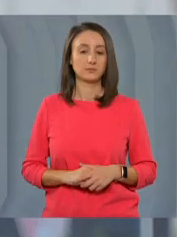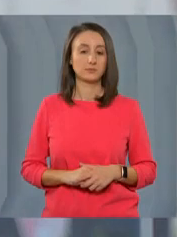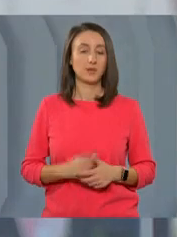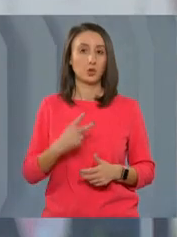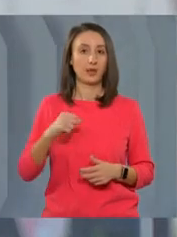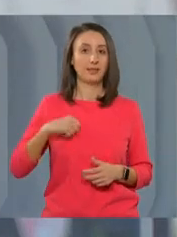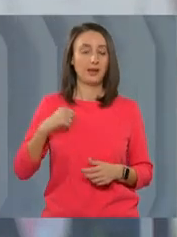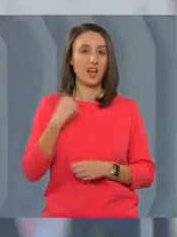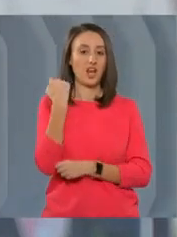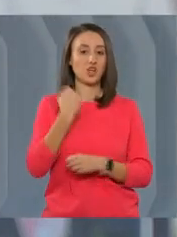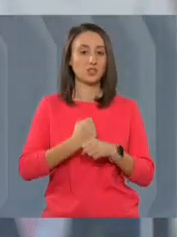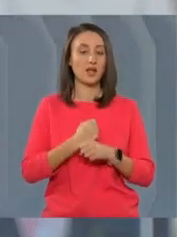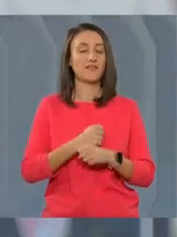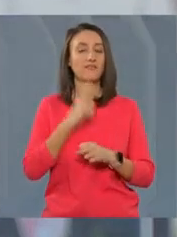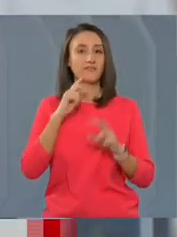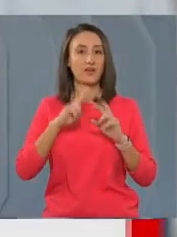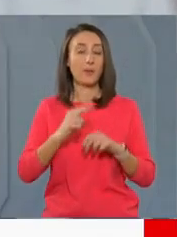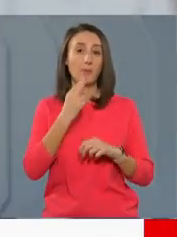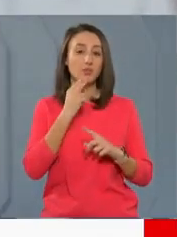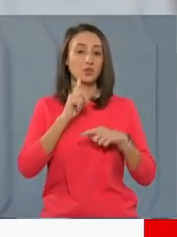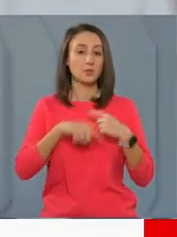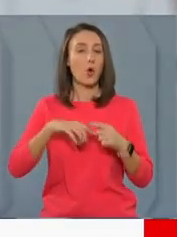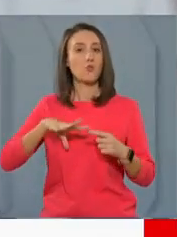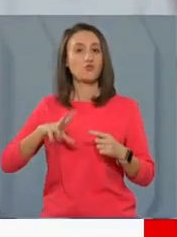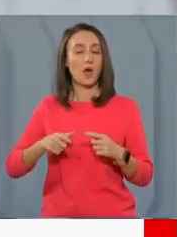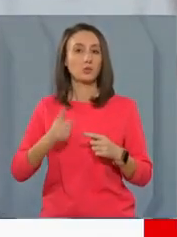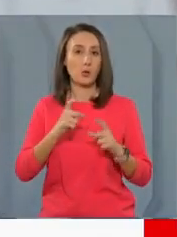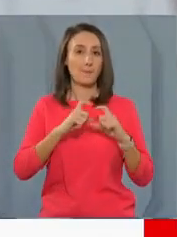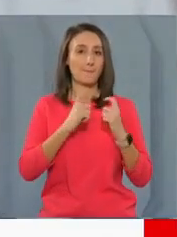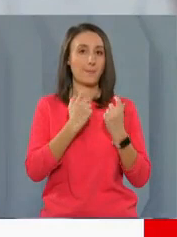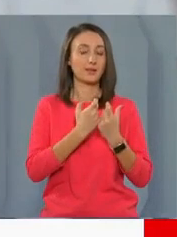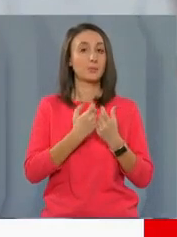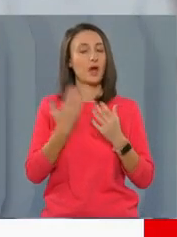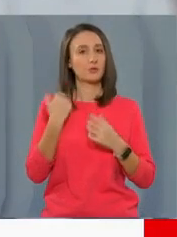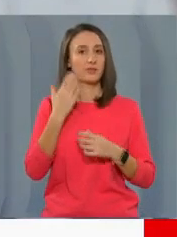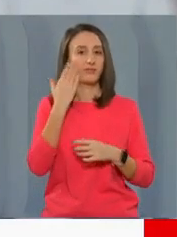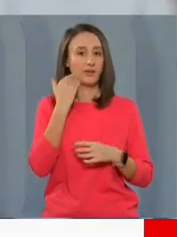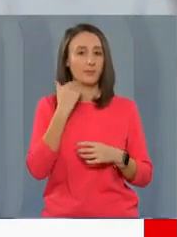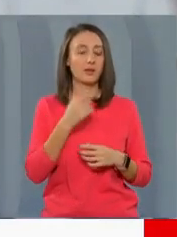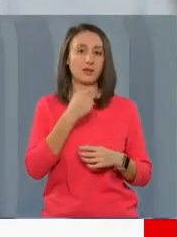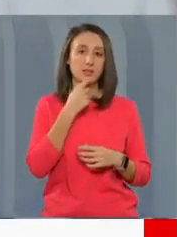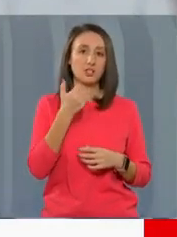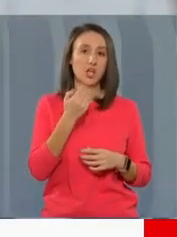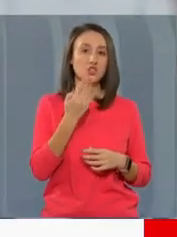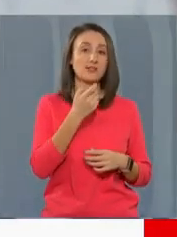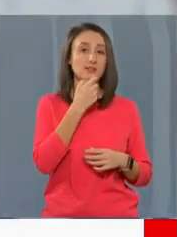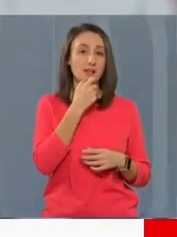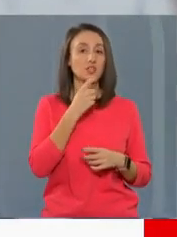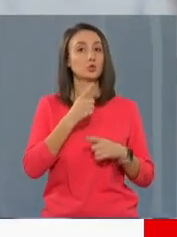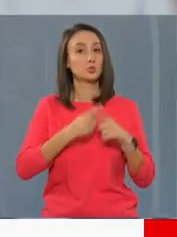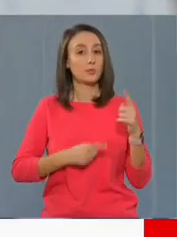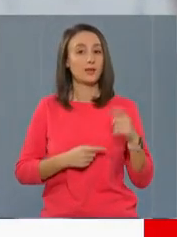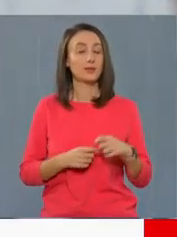doi tineri din Reșița sunt cercetați de polițiști și după ce ar fi furată dintr un apartament de ținut de o femeie în vârstă de 66 de ani peste